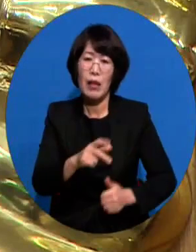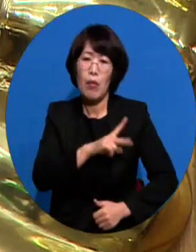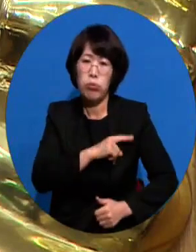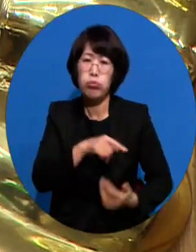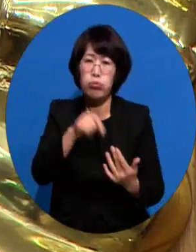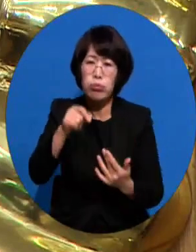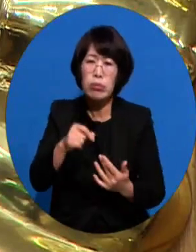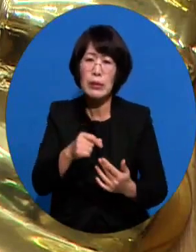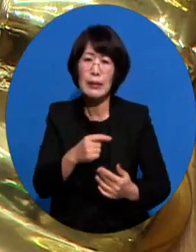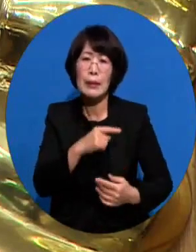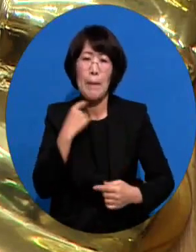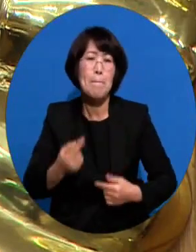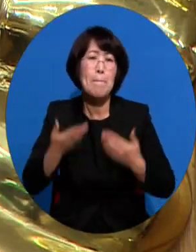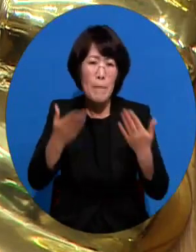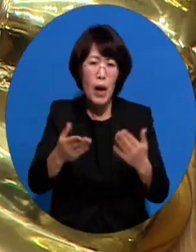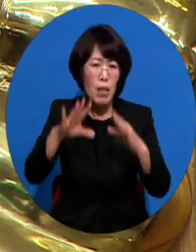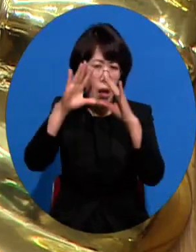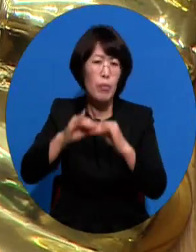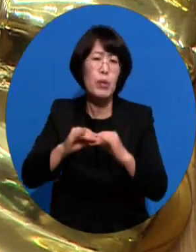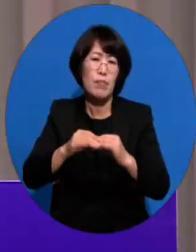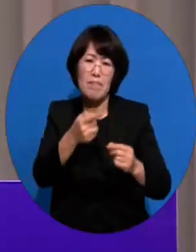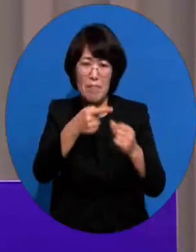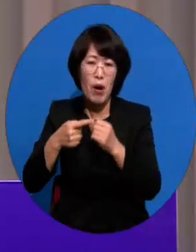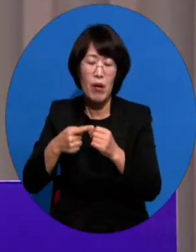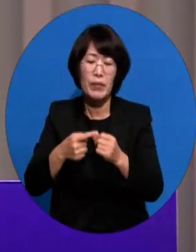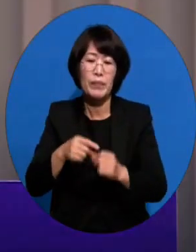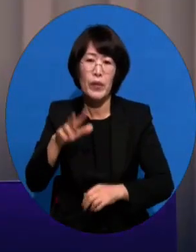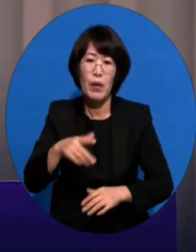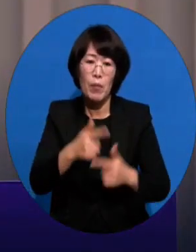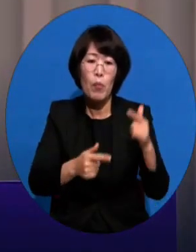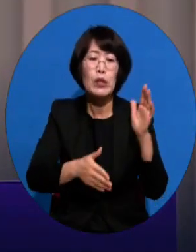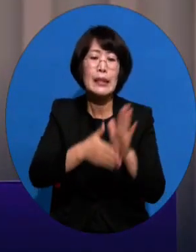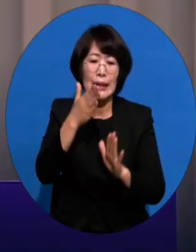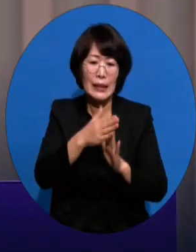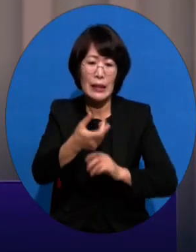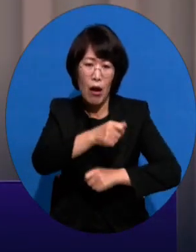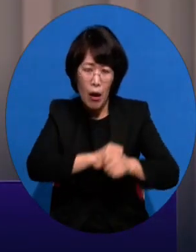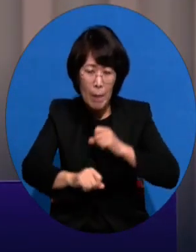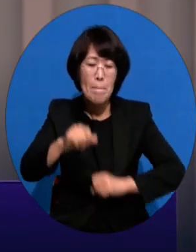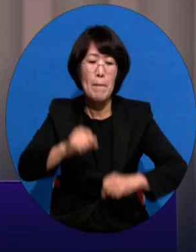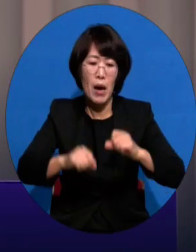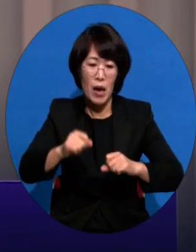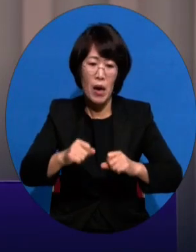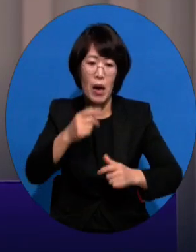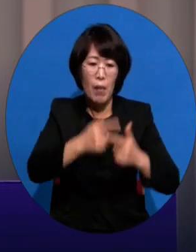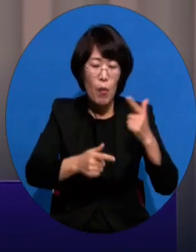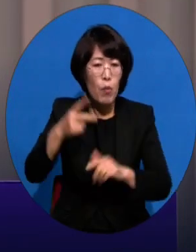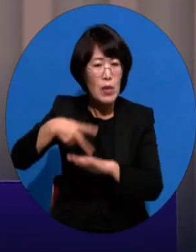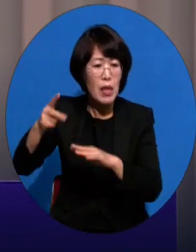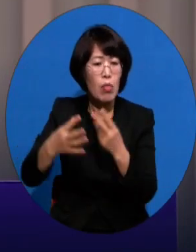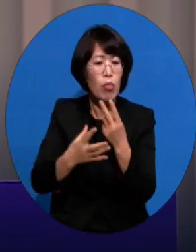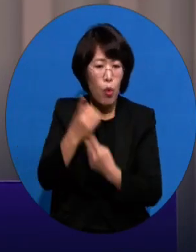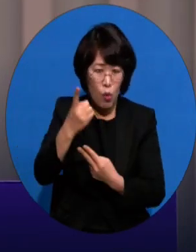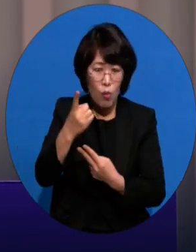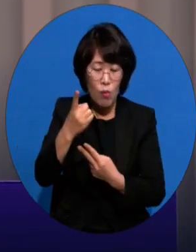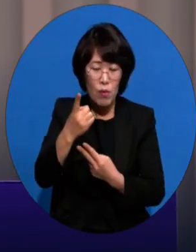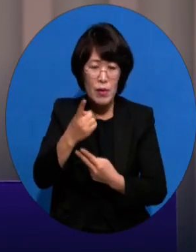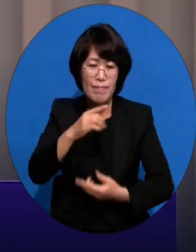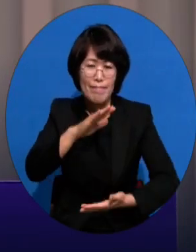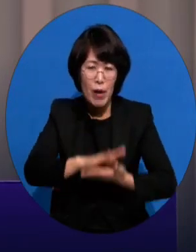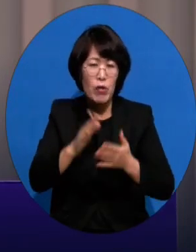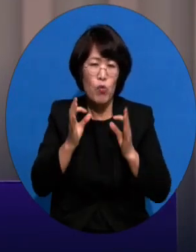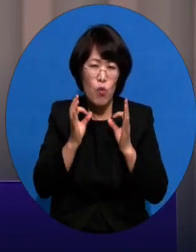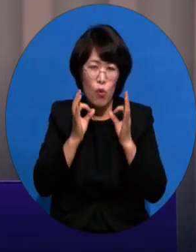자기 희생과 합의가 전제돼야 하고 목포시의회에서도 적극적으로 활동하면서 목포 신안 통합에